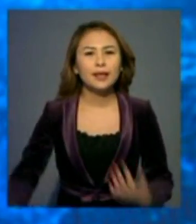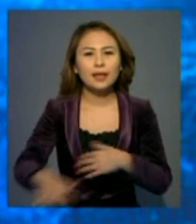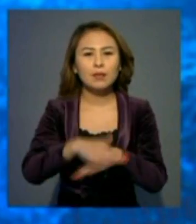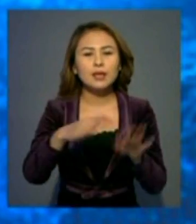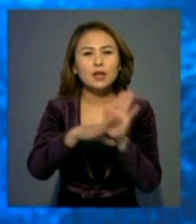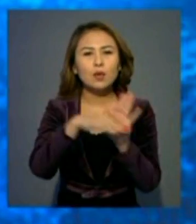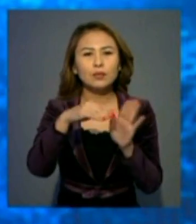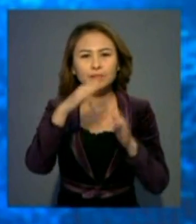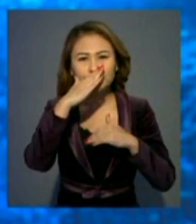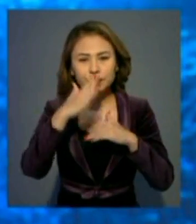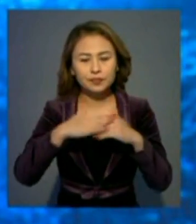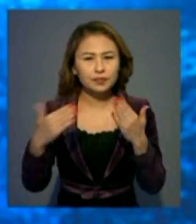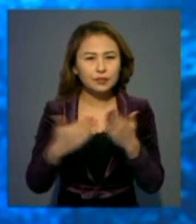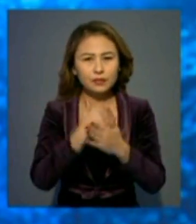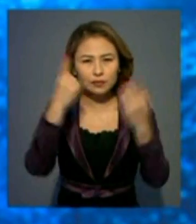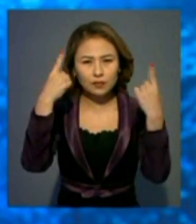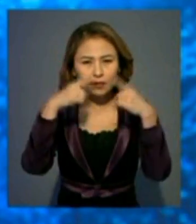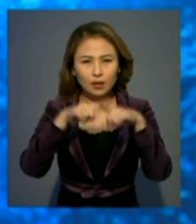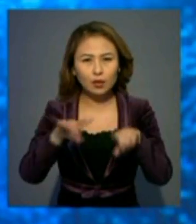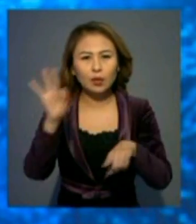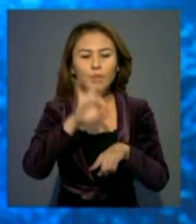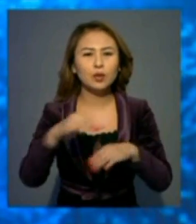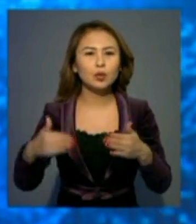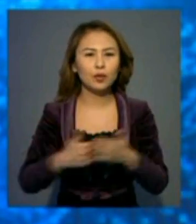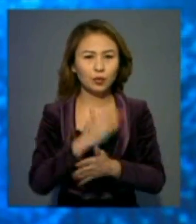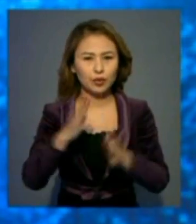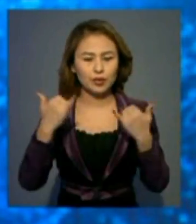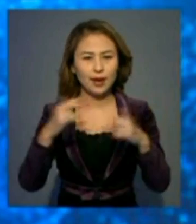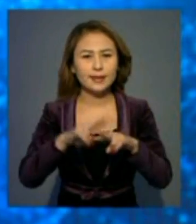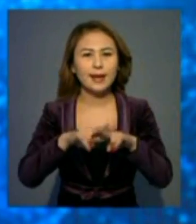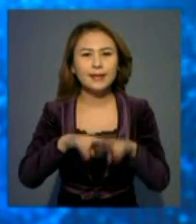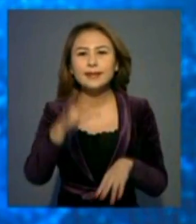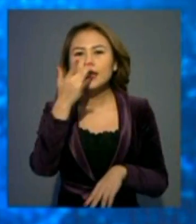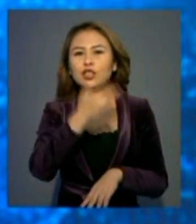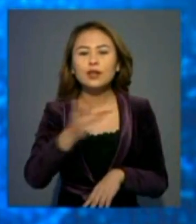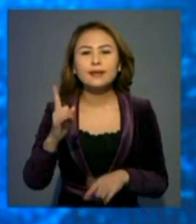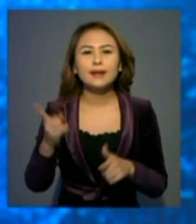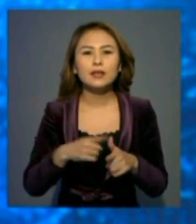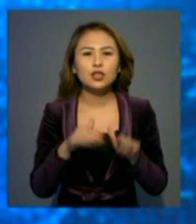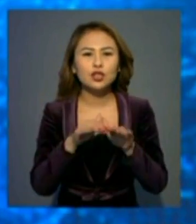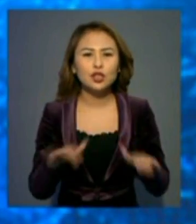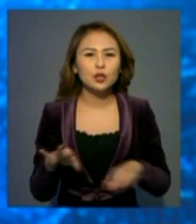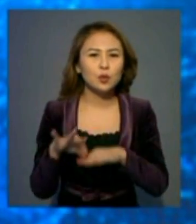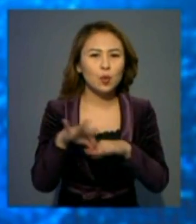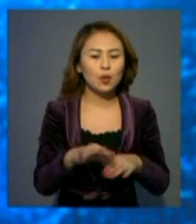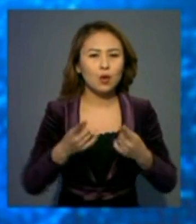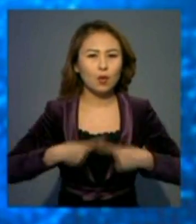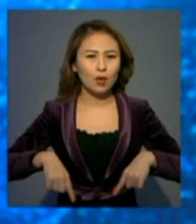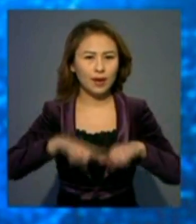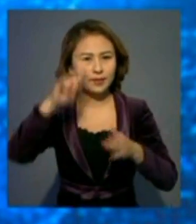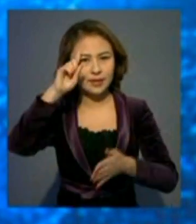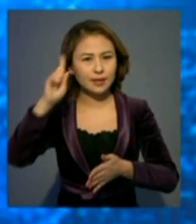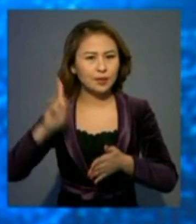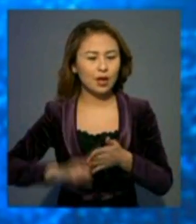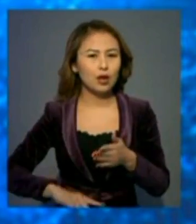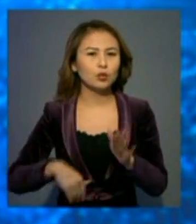Еліміздегі сайлау науқандары кезінде жаңа технологиялар қолданылады. Бұл мәселе бүгін Астанада саяси шара стандарттарын жетілдіру және